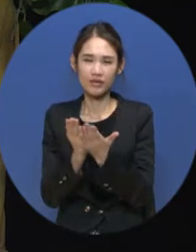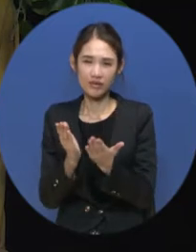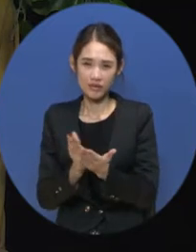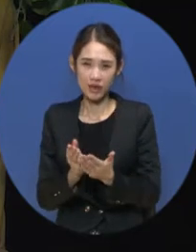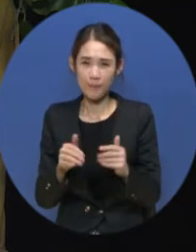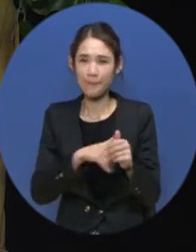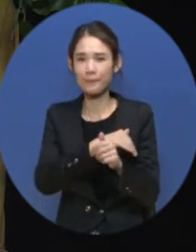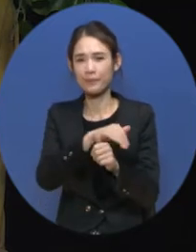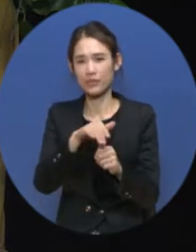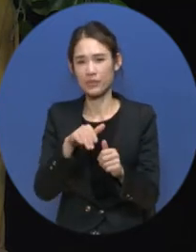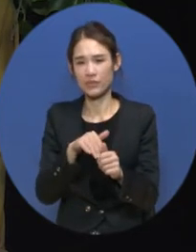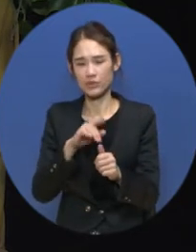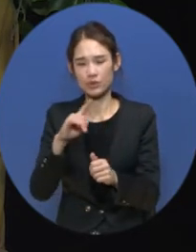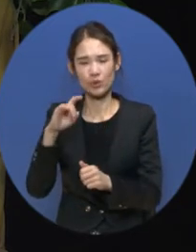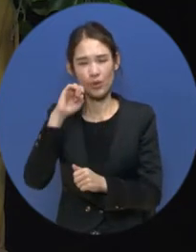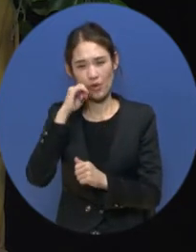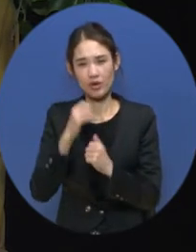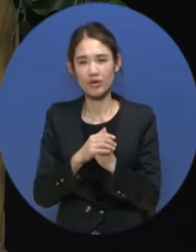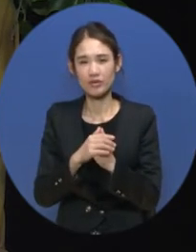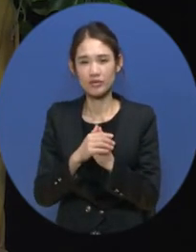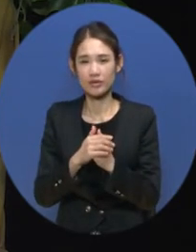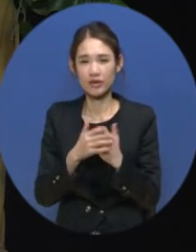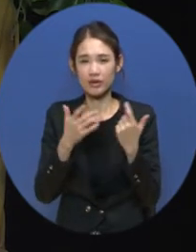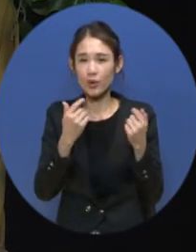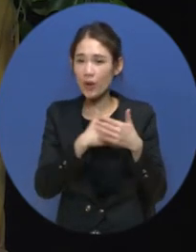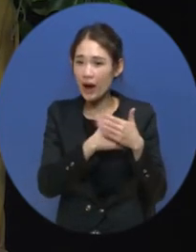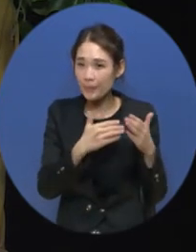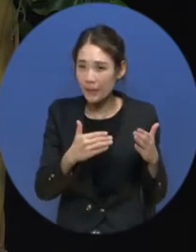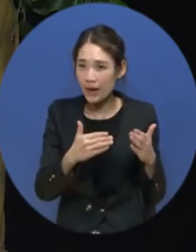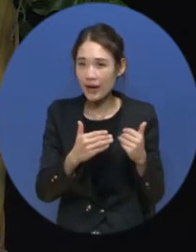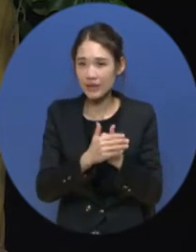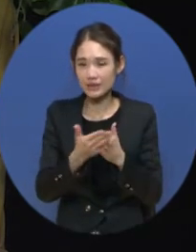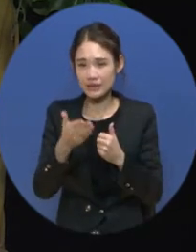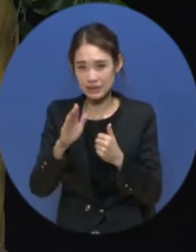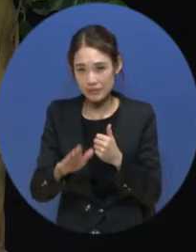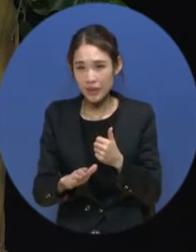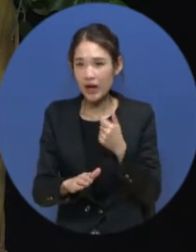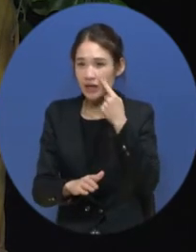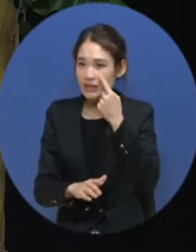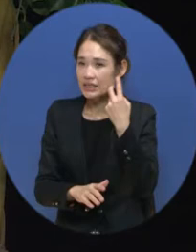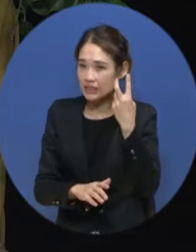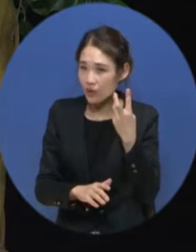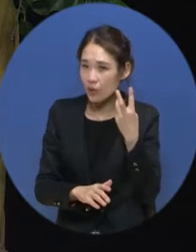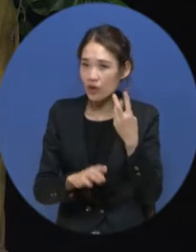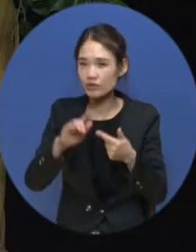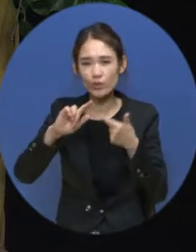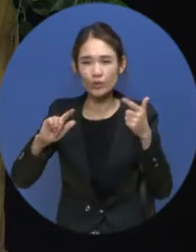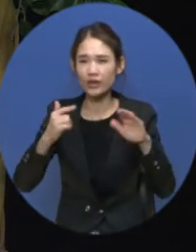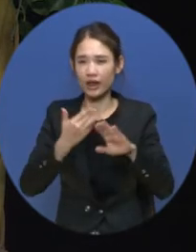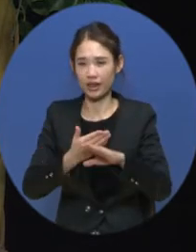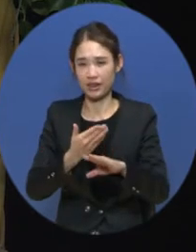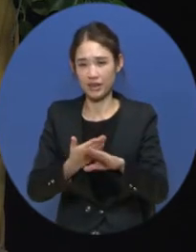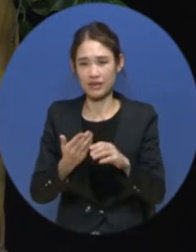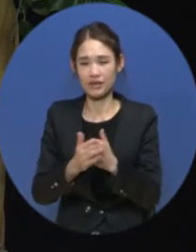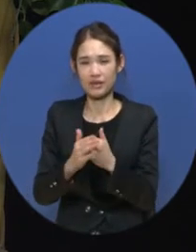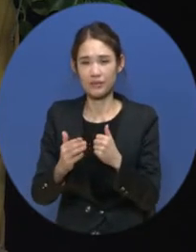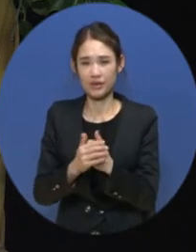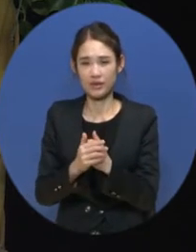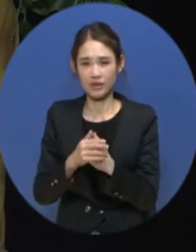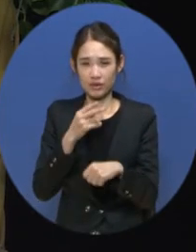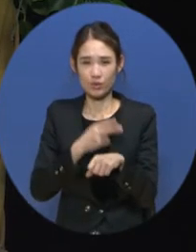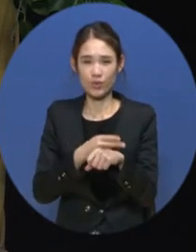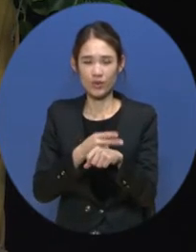거는 좀 어려워요. 그래서 같은 반이라도 원령에 따라서 발달 특성이 틀리기 때문에 네. 예, 교사가